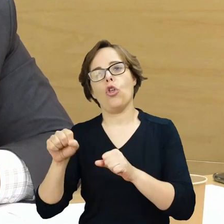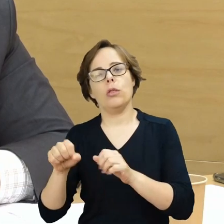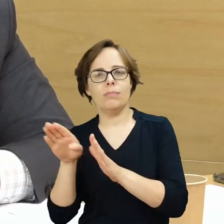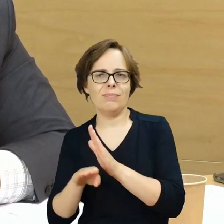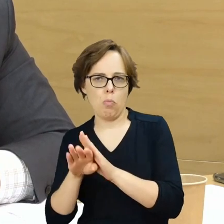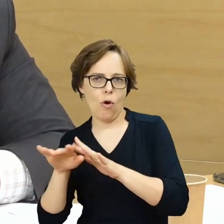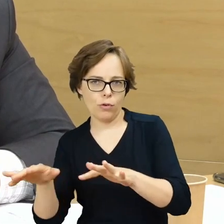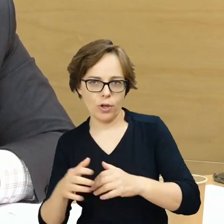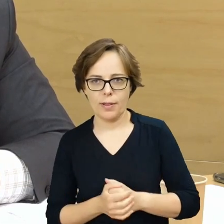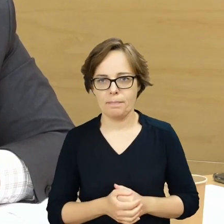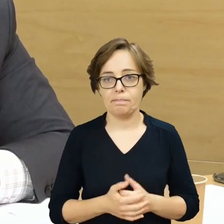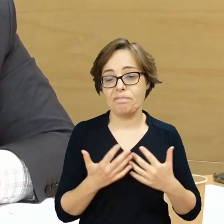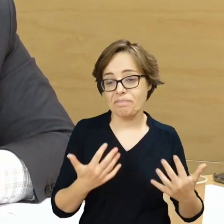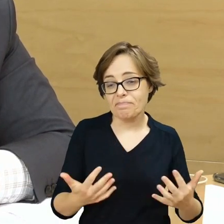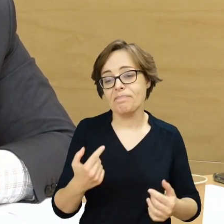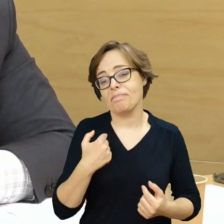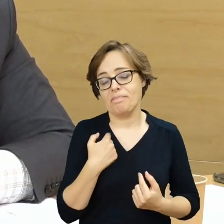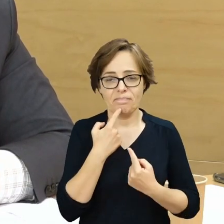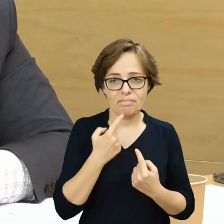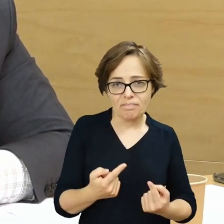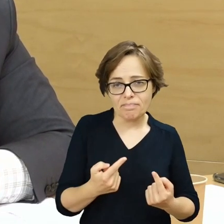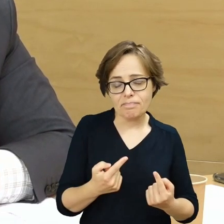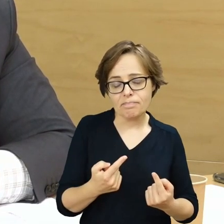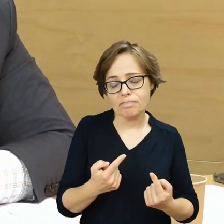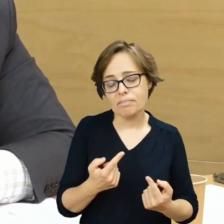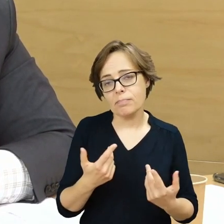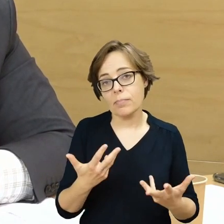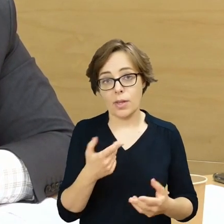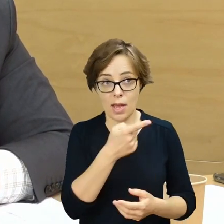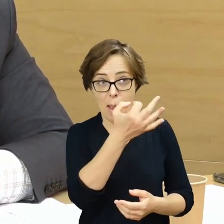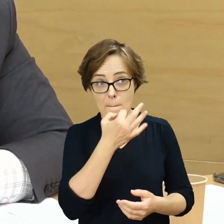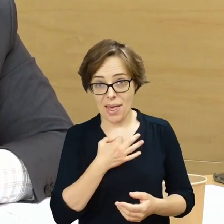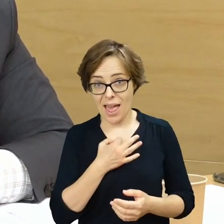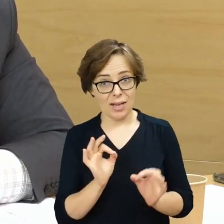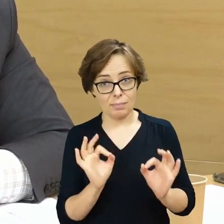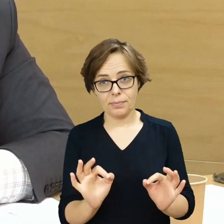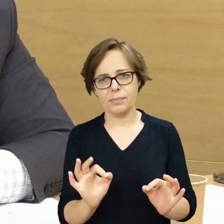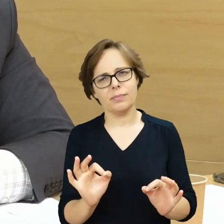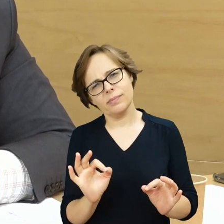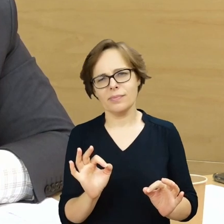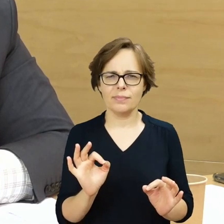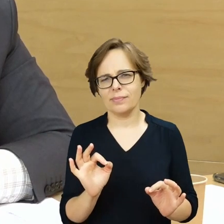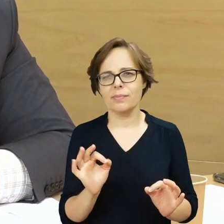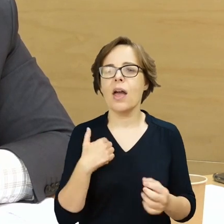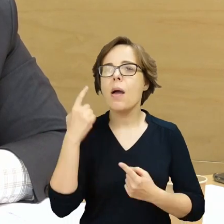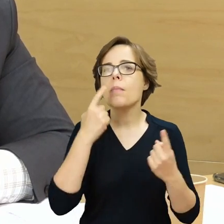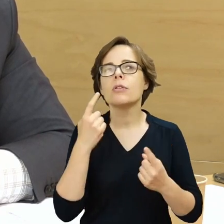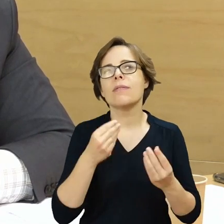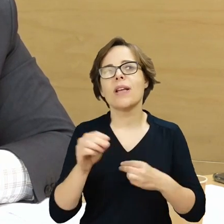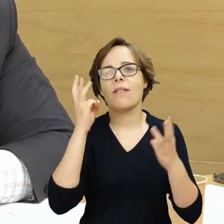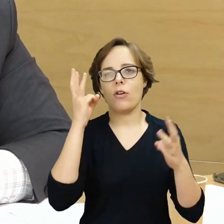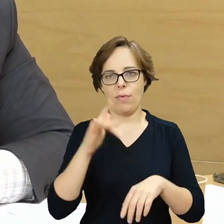że wydaje mi się, że to pytanie jest nie do końca zasadne. Powinniśmy się raczej spytać o efekt. Ja